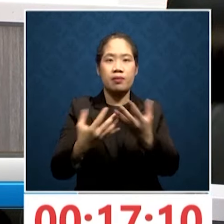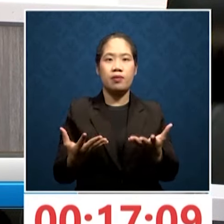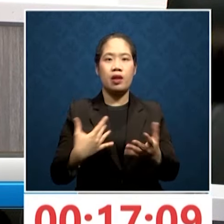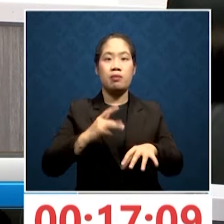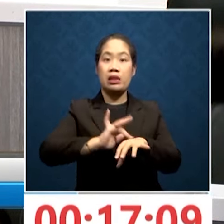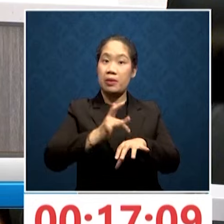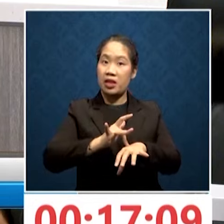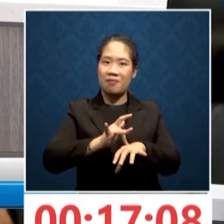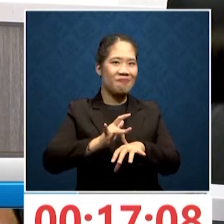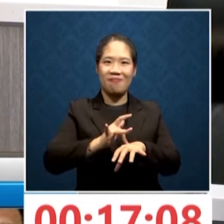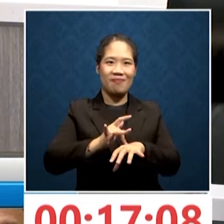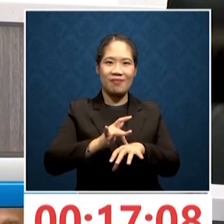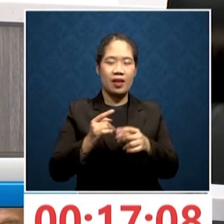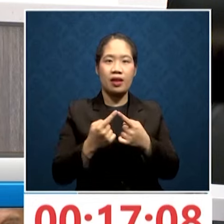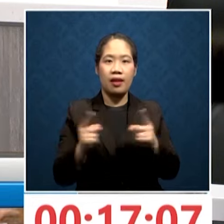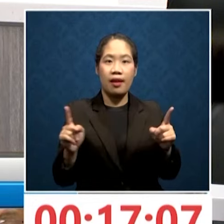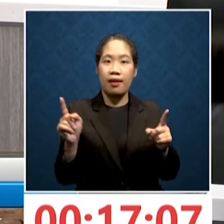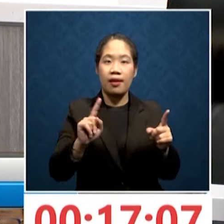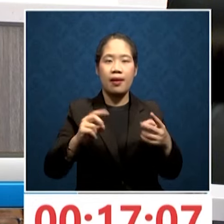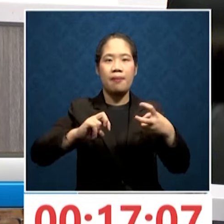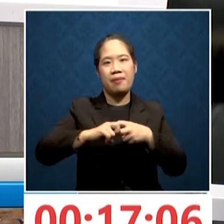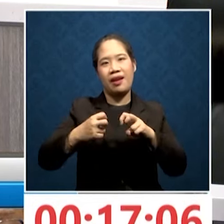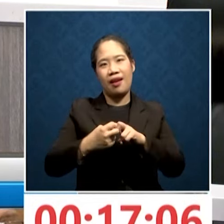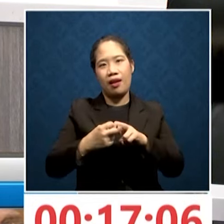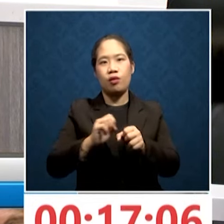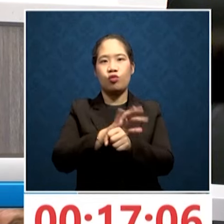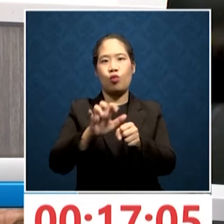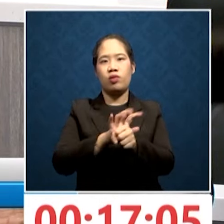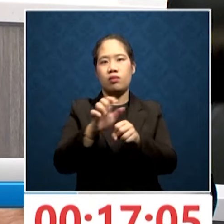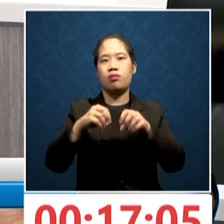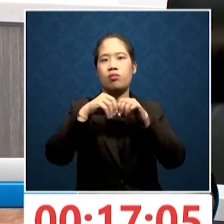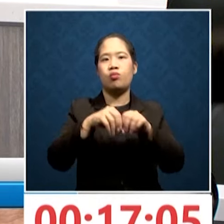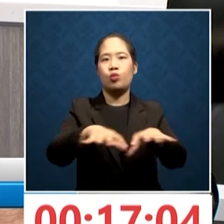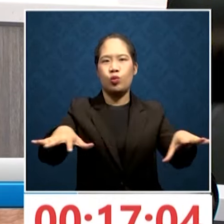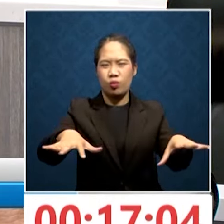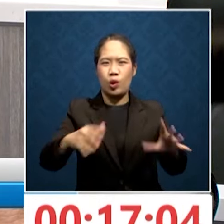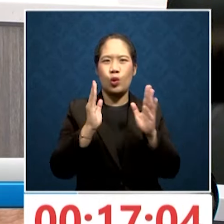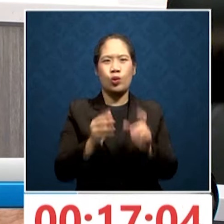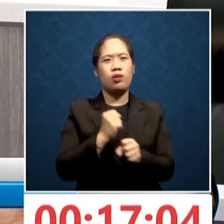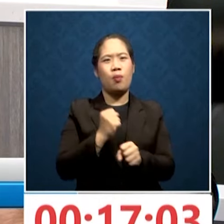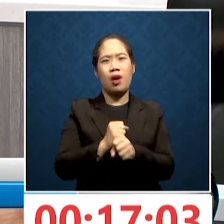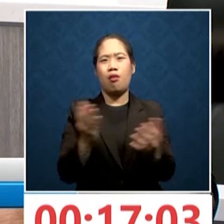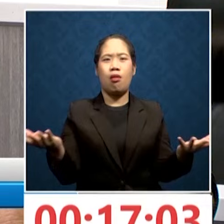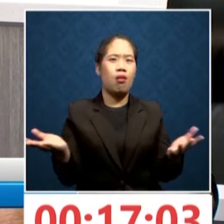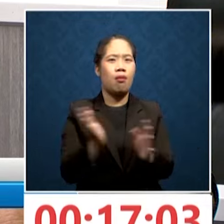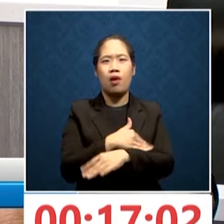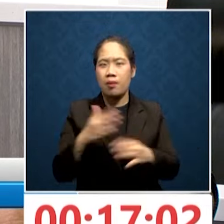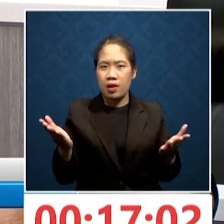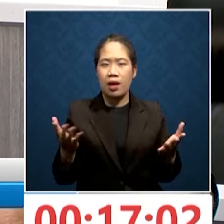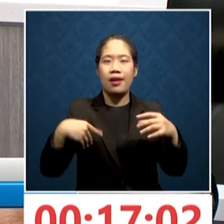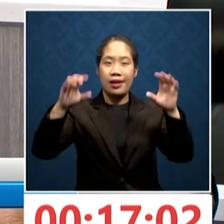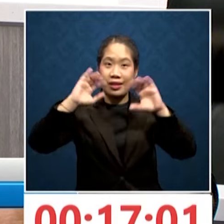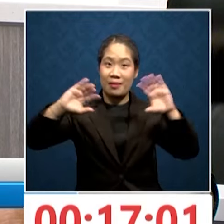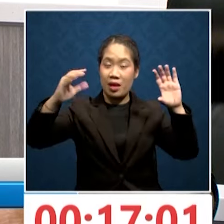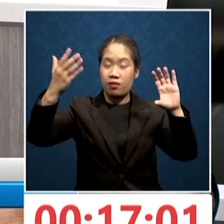าตินะครับเกิดขึ้นจากปัญหาวิกฤตการโควิดขาดแคลนบุคลากรในที่สุดรัฐบาลยุคนั้น